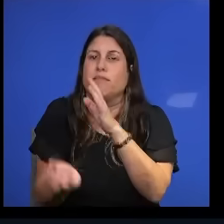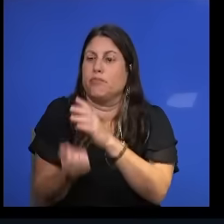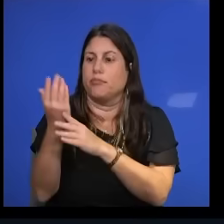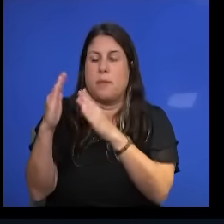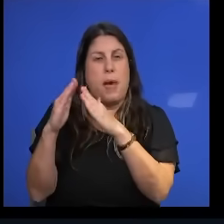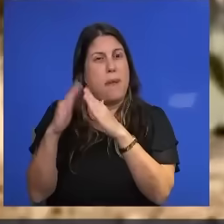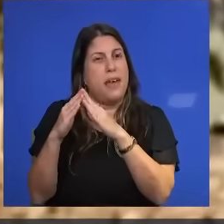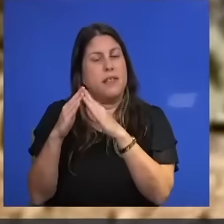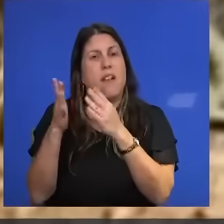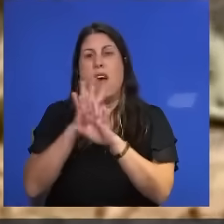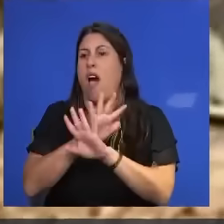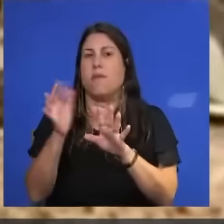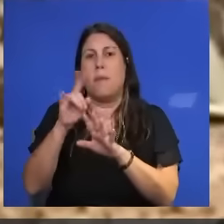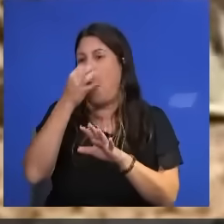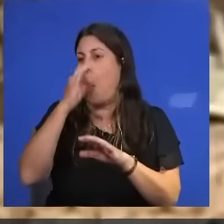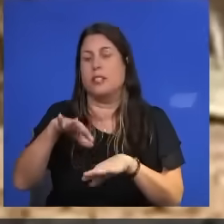לא עוזבים את כפר עזה.